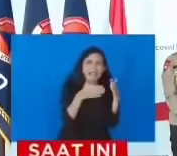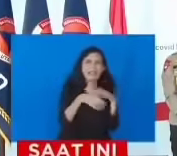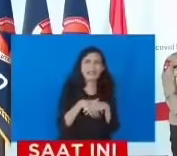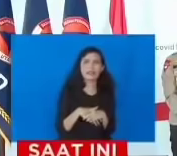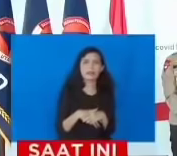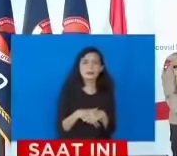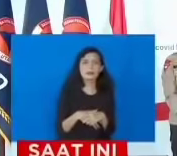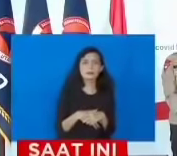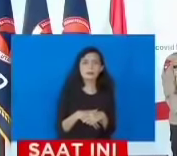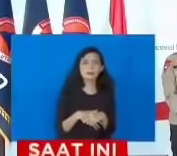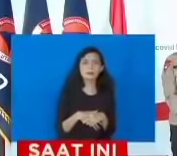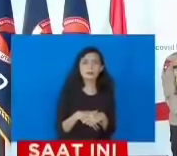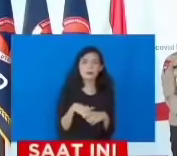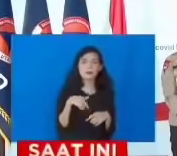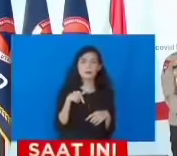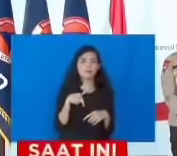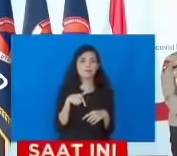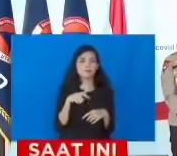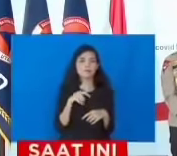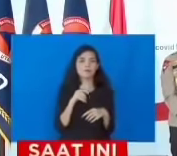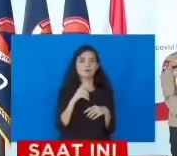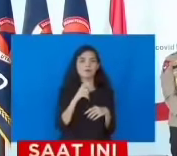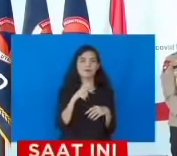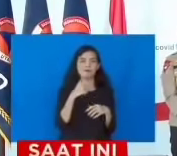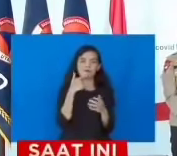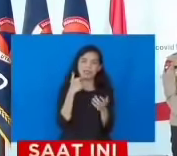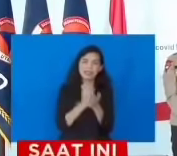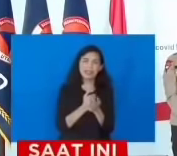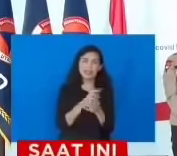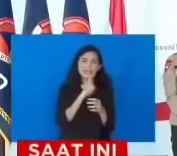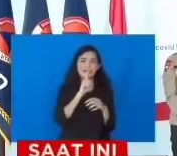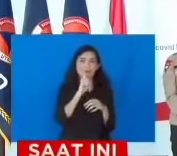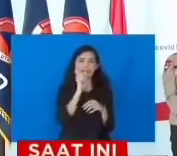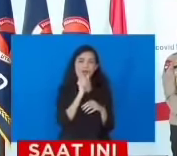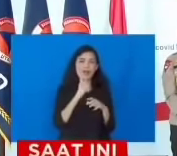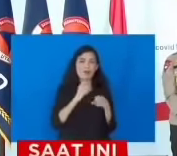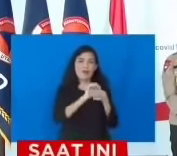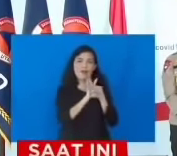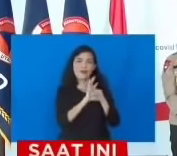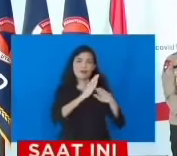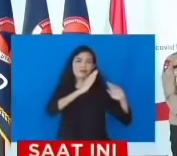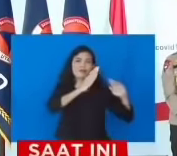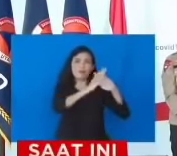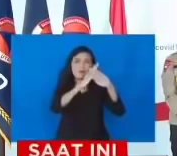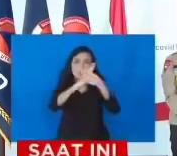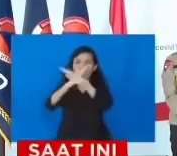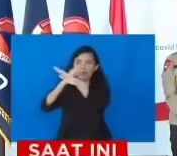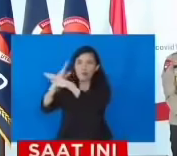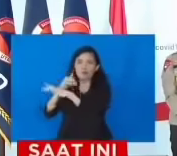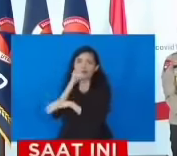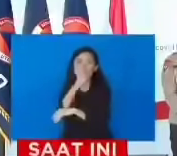adalah titik pangkal untuk pencegahan dan pengendalian penyakit COVID-19 ini.